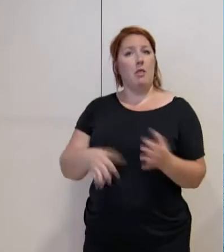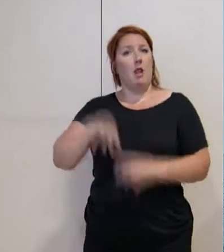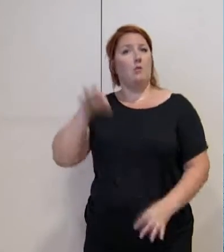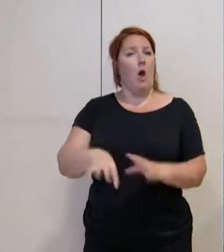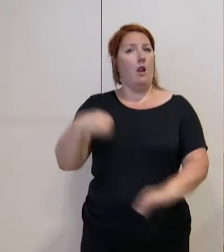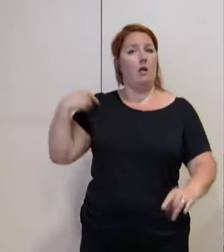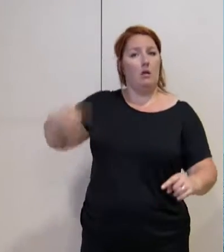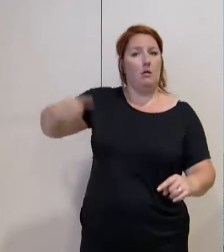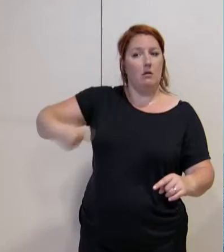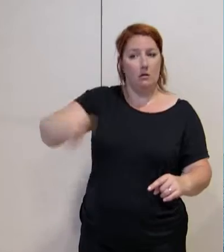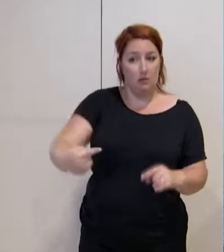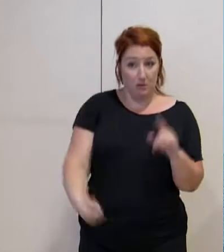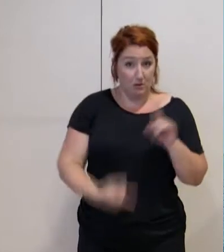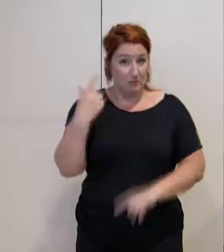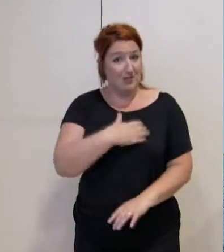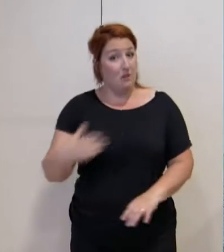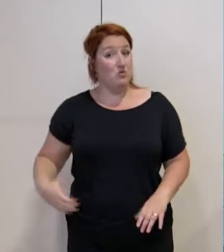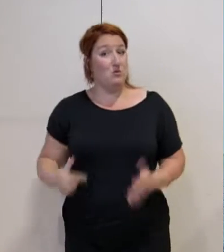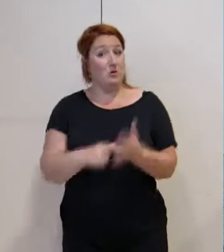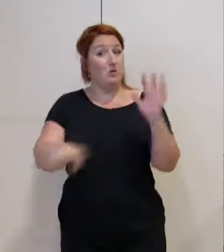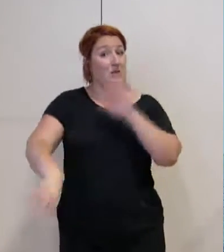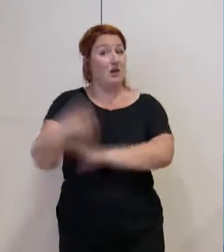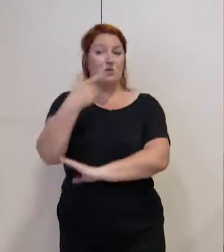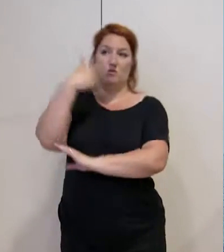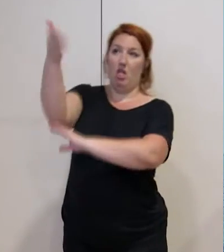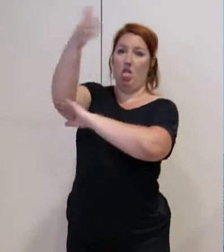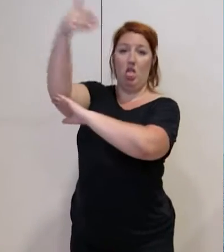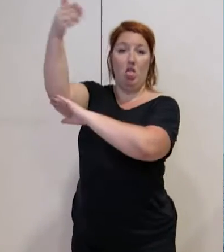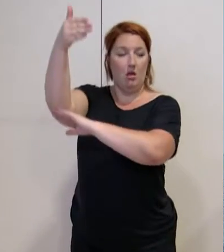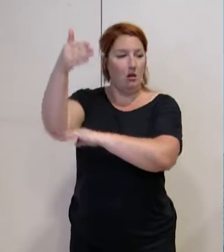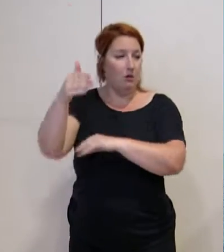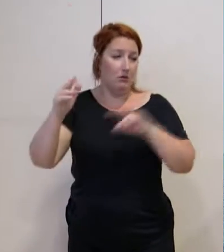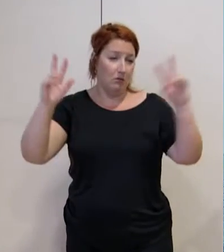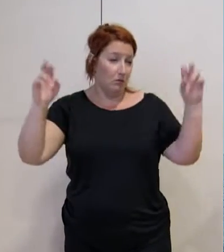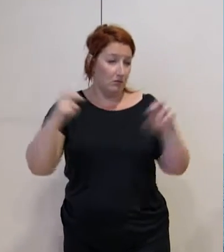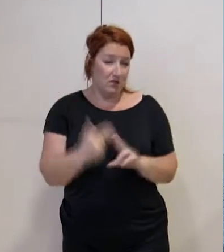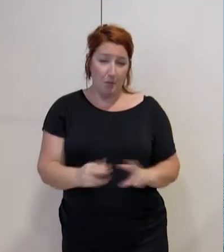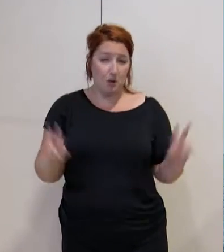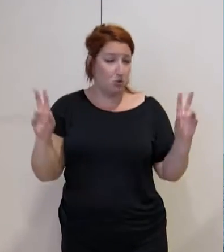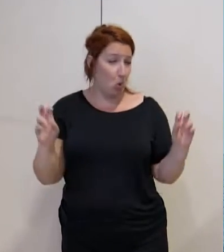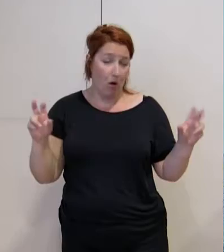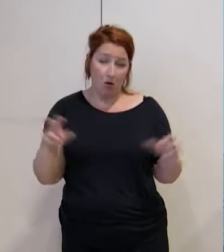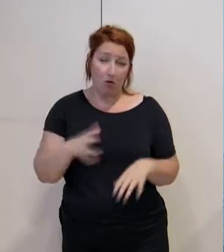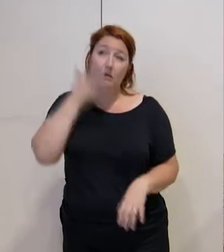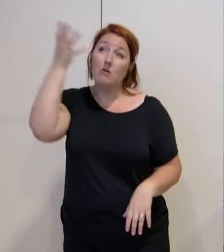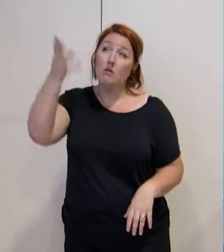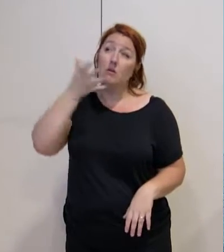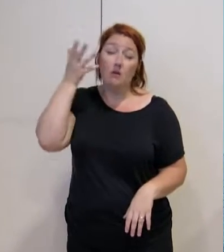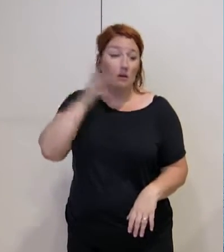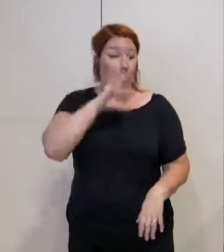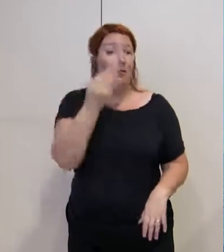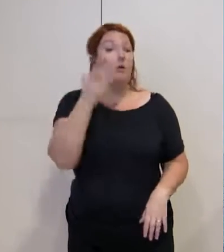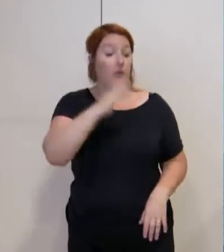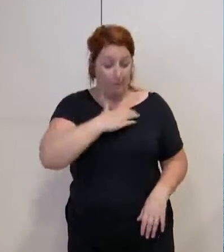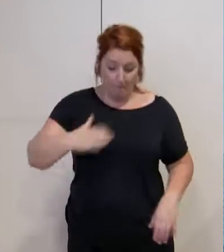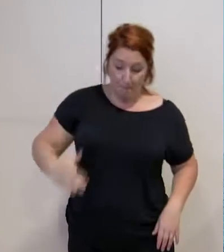la campagne municipale de 2014, ne doivent plus être que des slogans. Parce que être maire, c'est avant tout